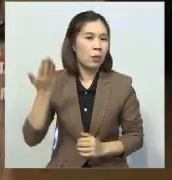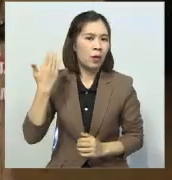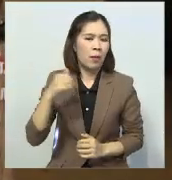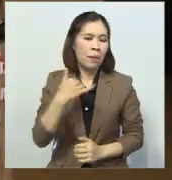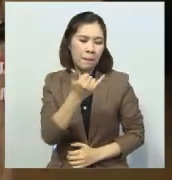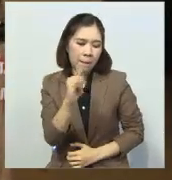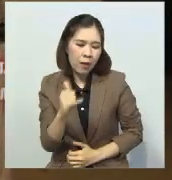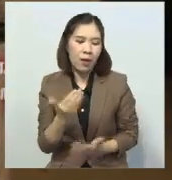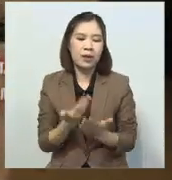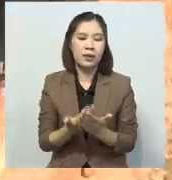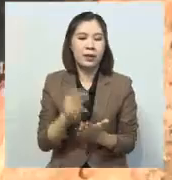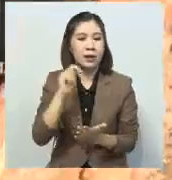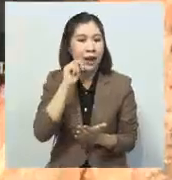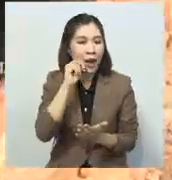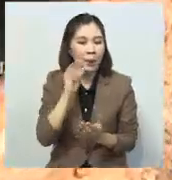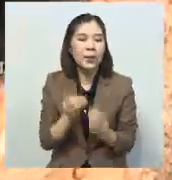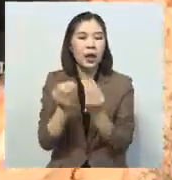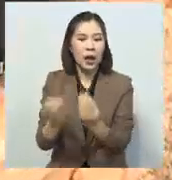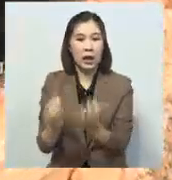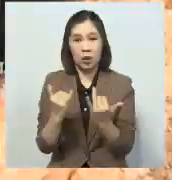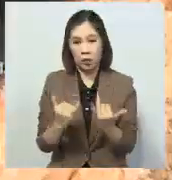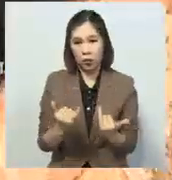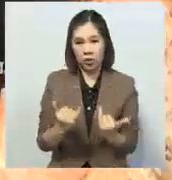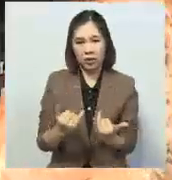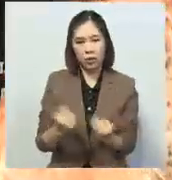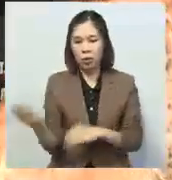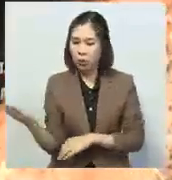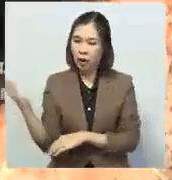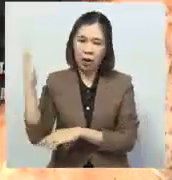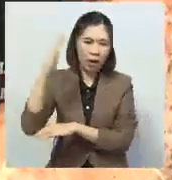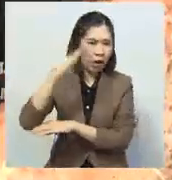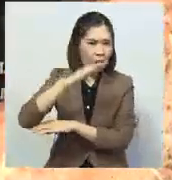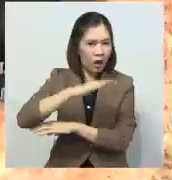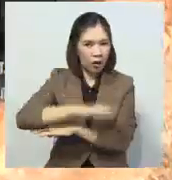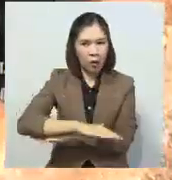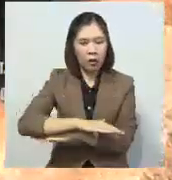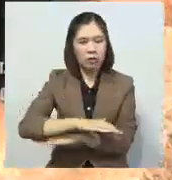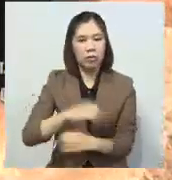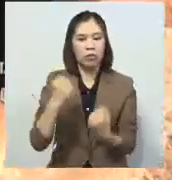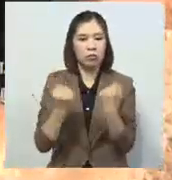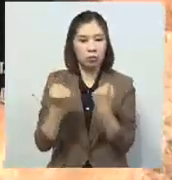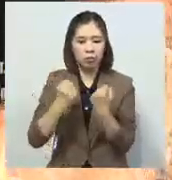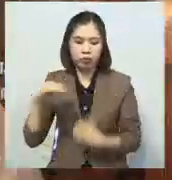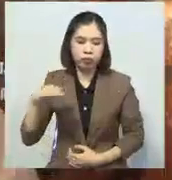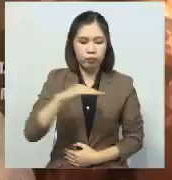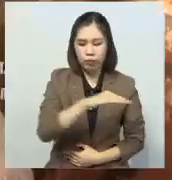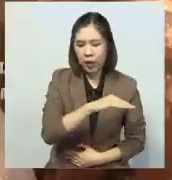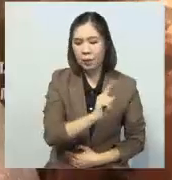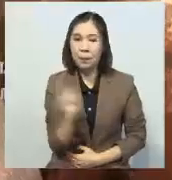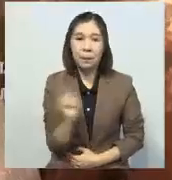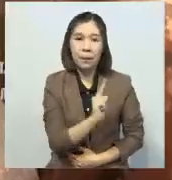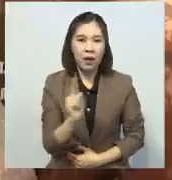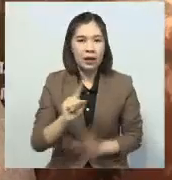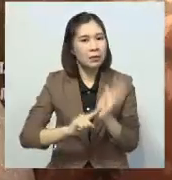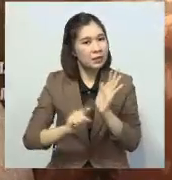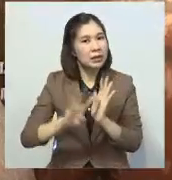เป็นบางวันแต่ว่าตอนนี้เจ้าหน้าที่บอกว่าต้องออกแจกน้ำทั้งวันค่ะวันนึงเนี่ยตก4เที่ยวเนื่องจากมีประชาชนในพื้นที่ร้อง